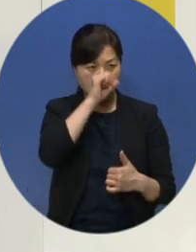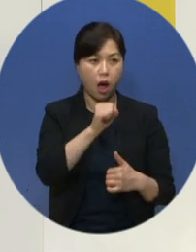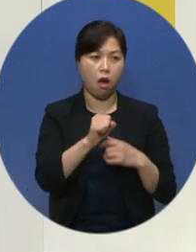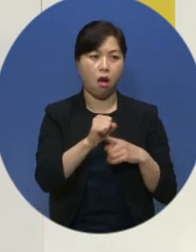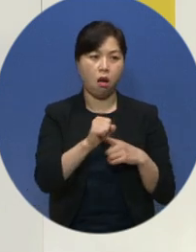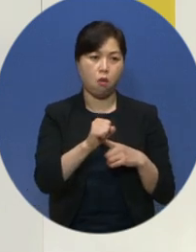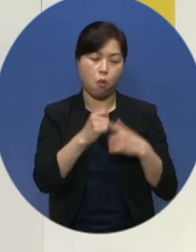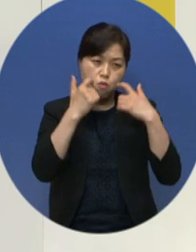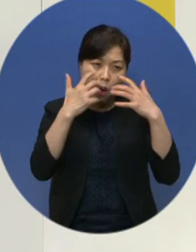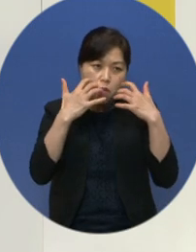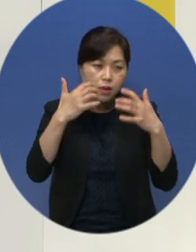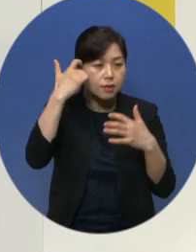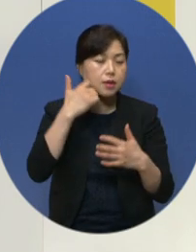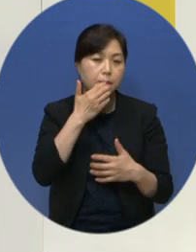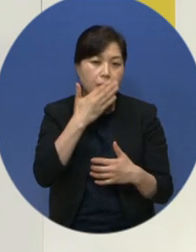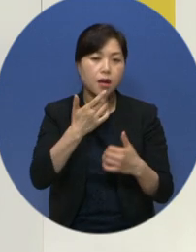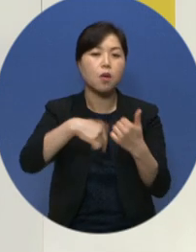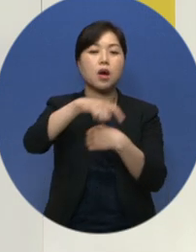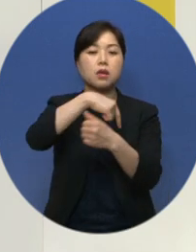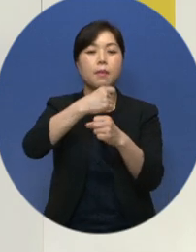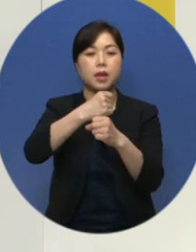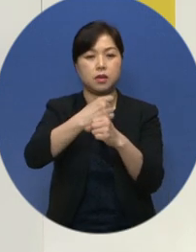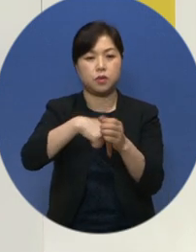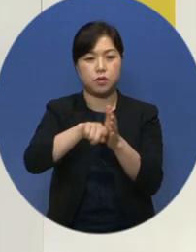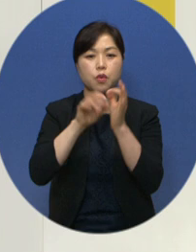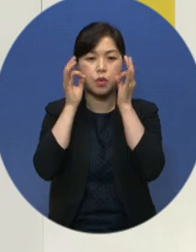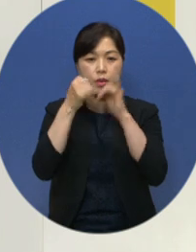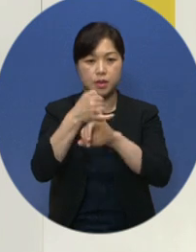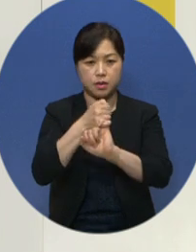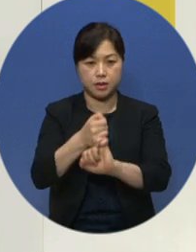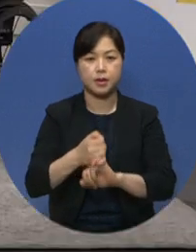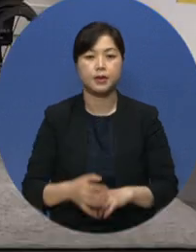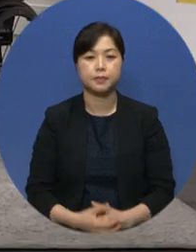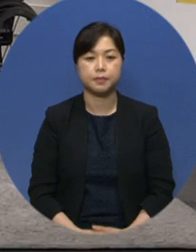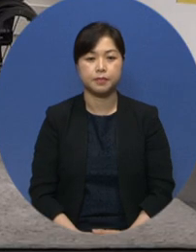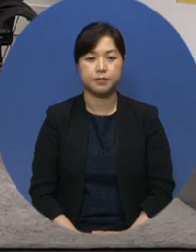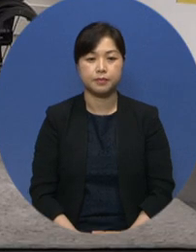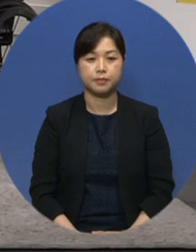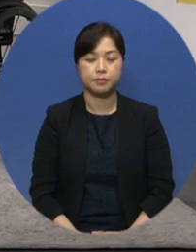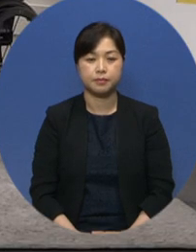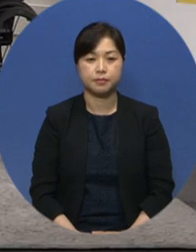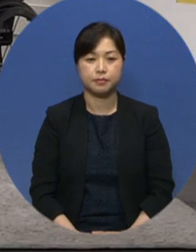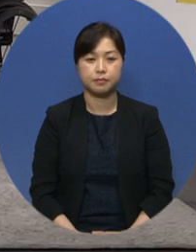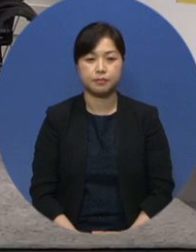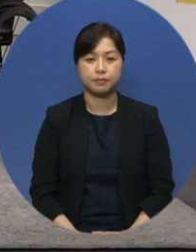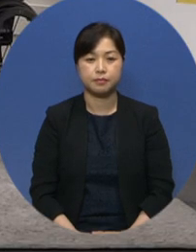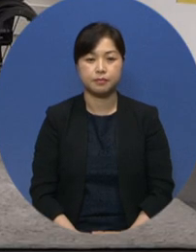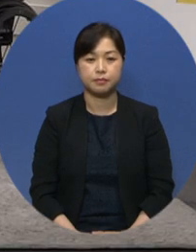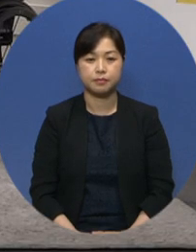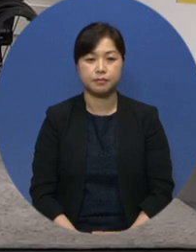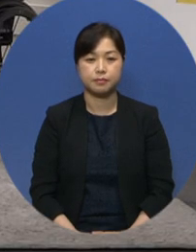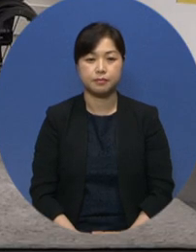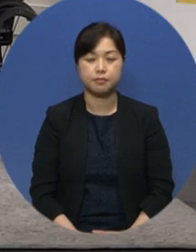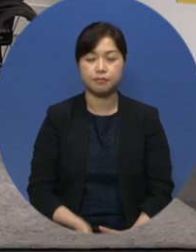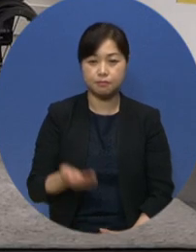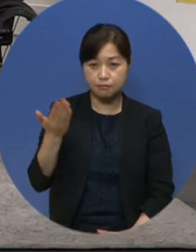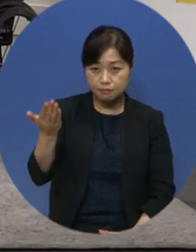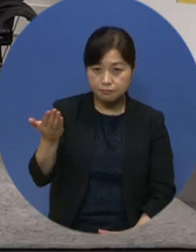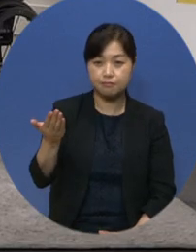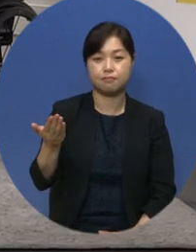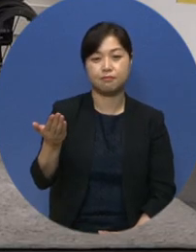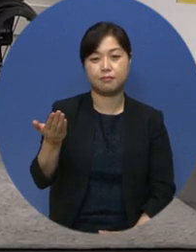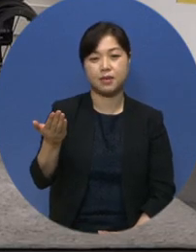그런 환경을 만드는데 노력을 하겠습니다 네 임 영어 회장께서 어는 그동안의 참